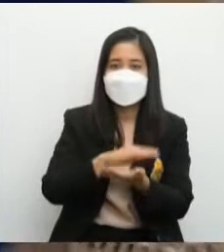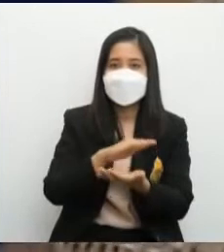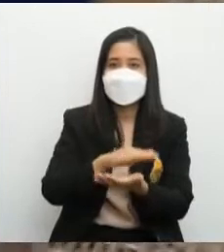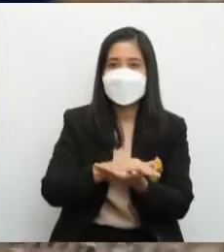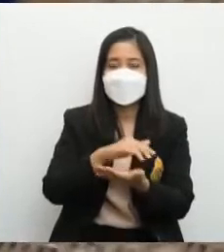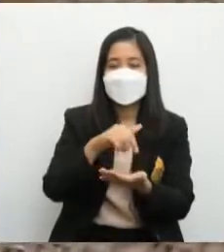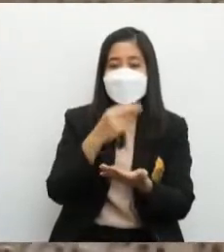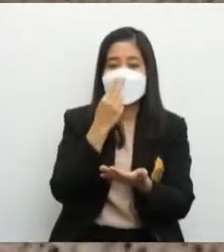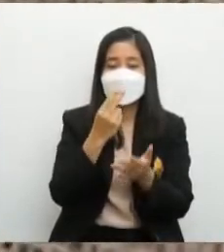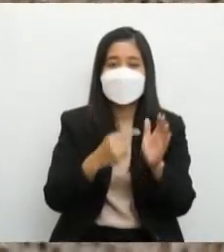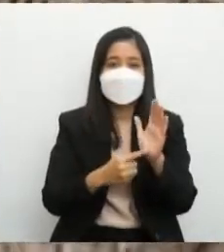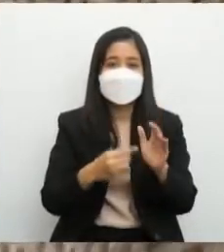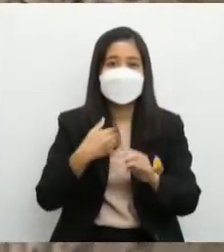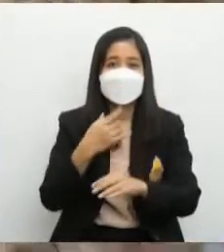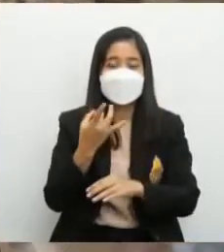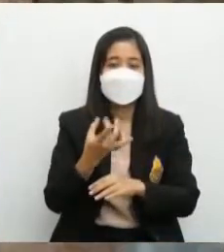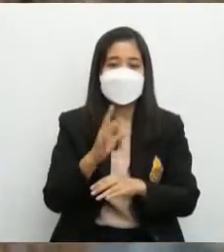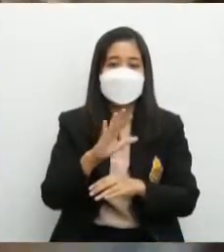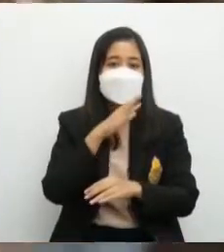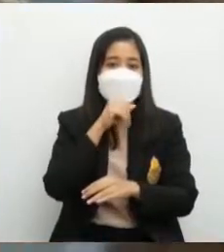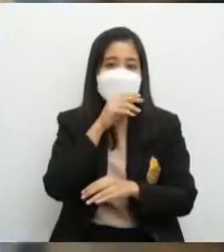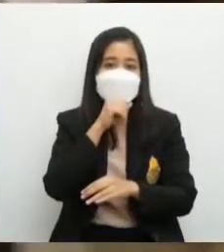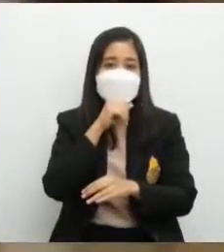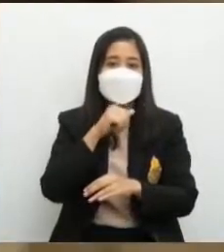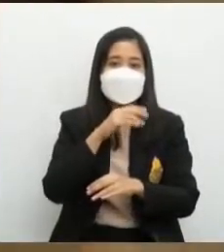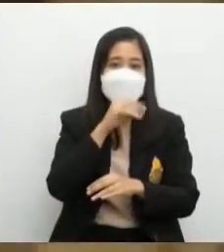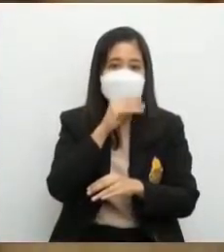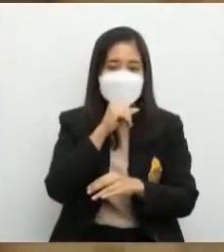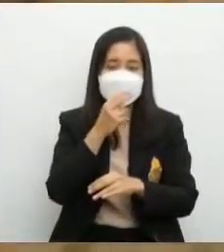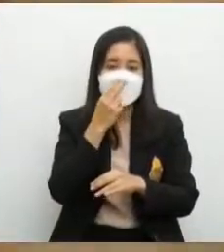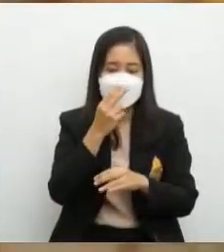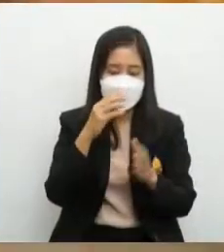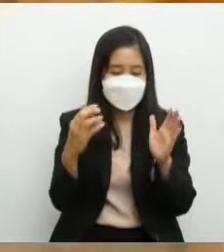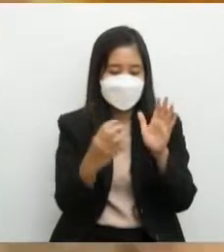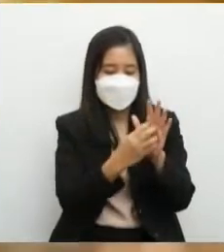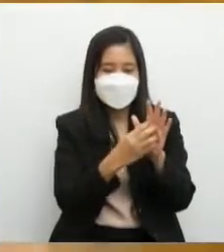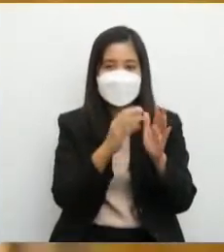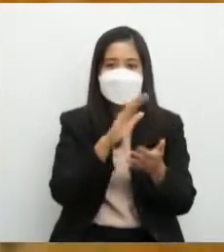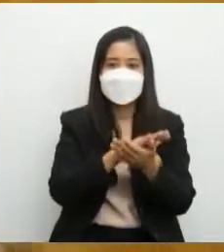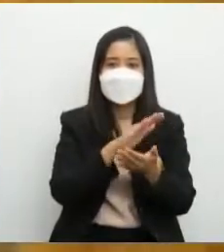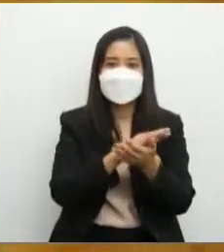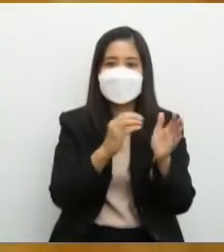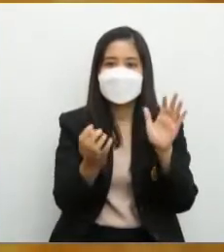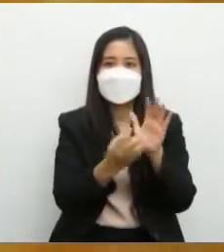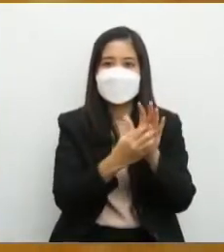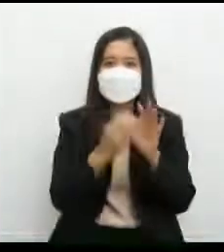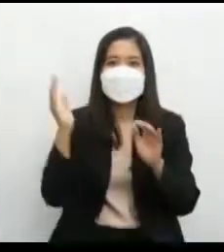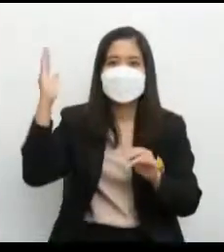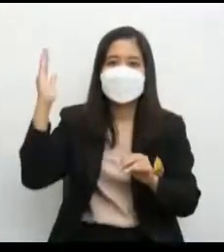ถัมภ์คือแยมส้มในเครื่องหมายการค้าของโรงเรียนที่มีชื่อว่าเลิศรส